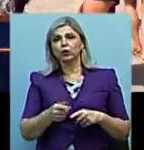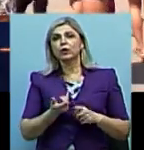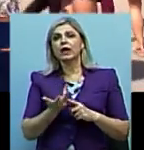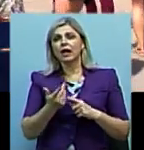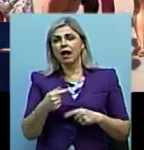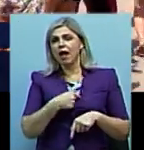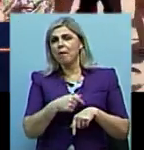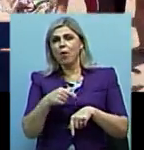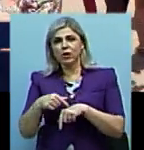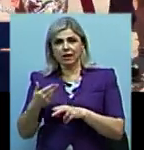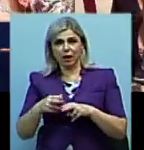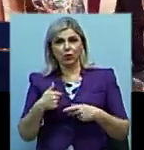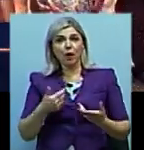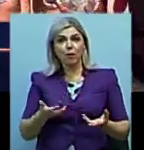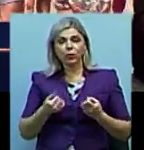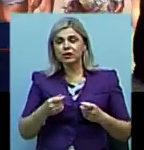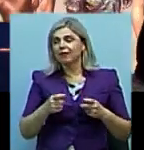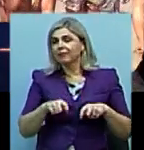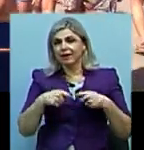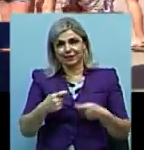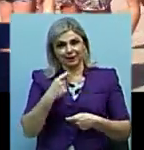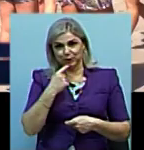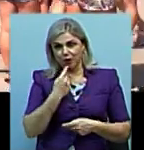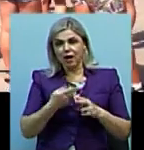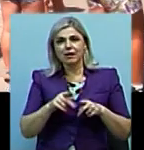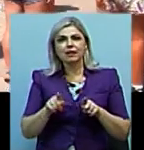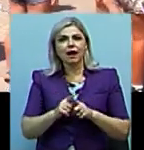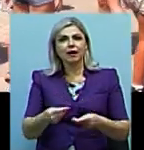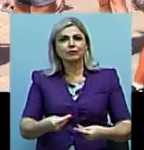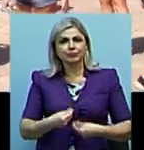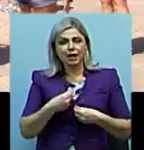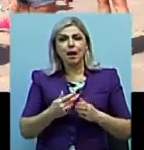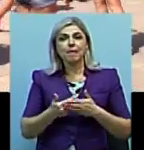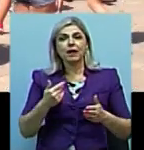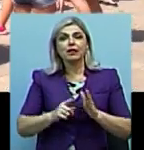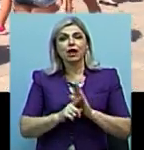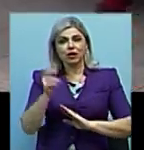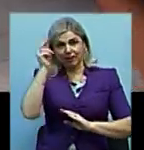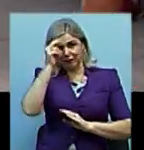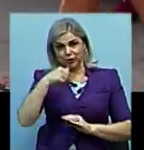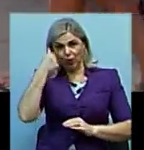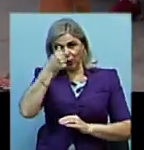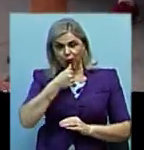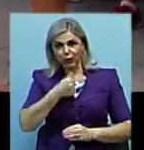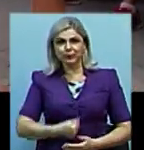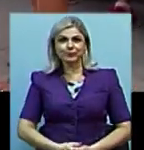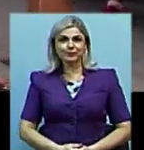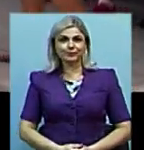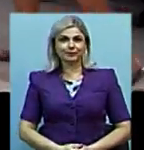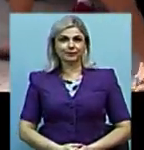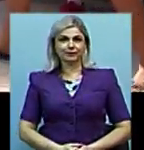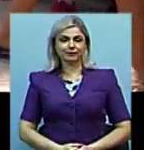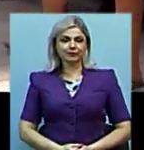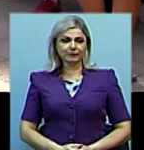кількість емоцій, яку я тут отримала, їх не передати. Це така собі зарядка перед початком навчального року. Олена Міщенко, Юлія